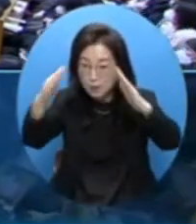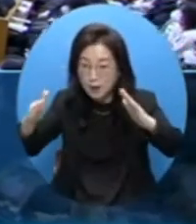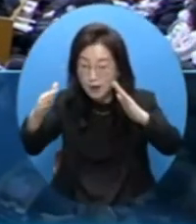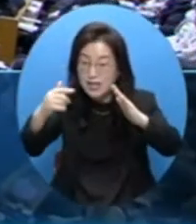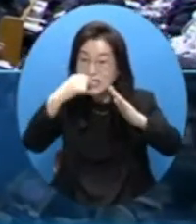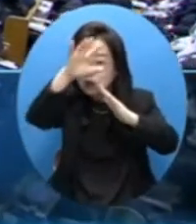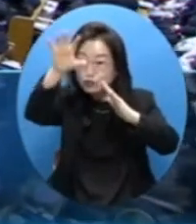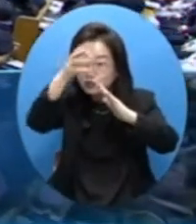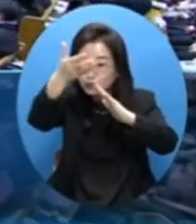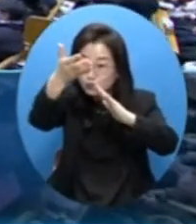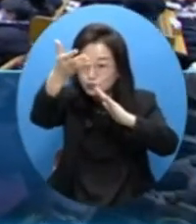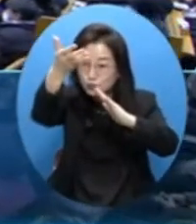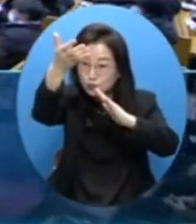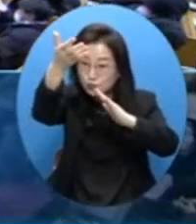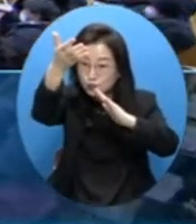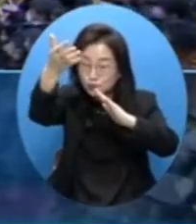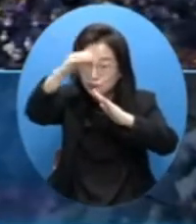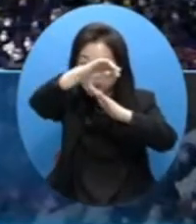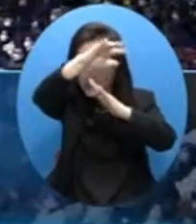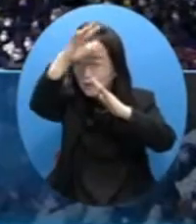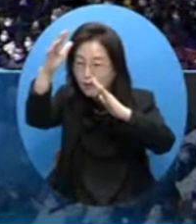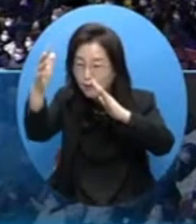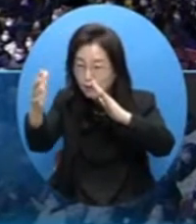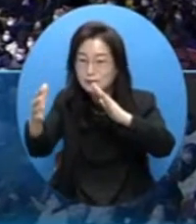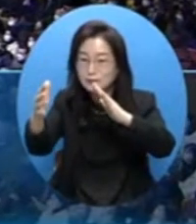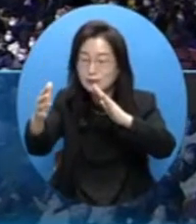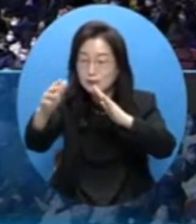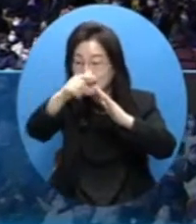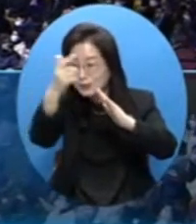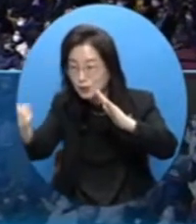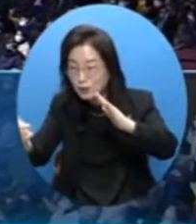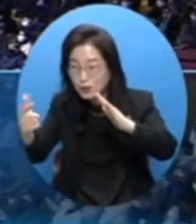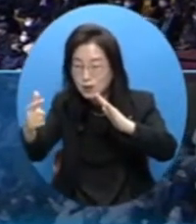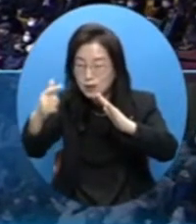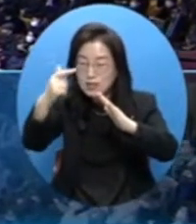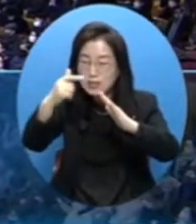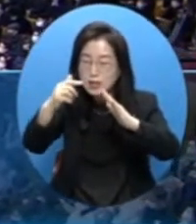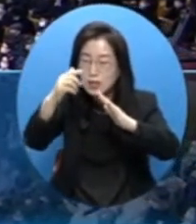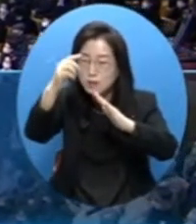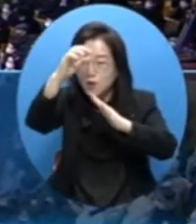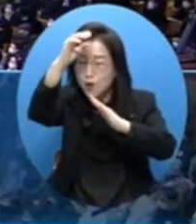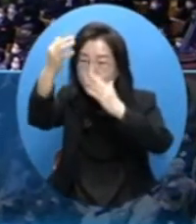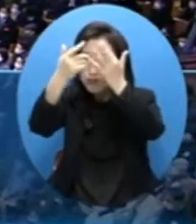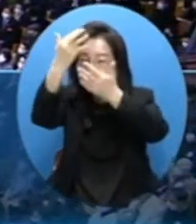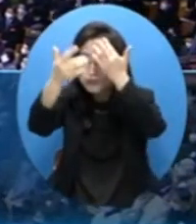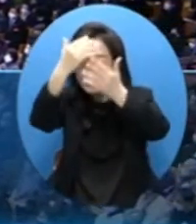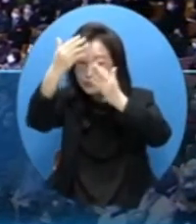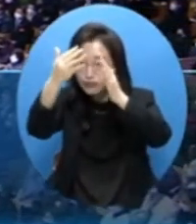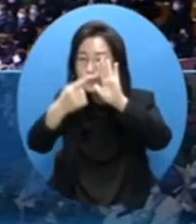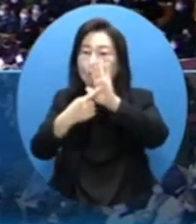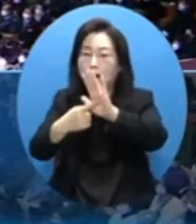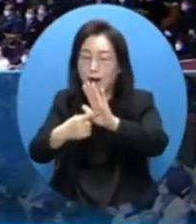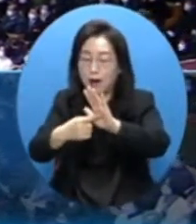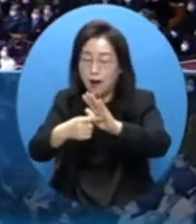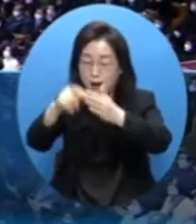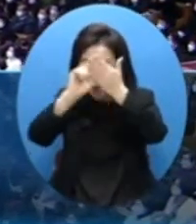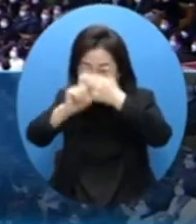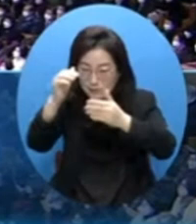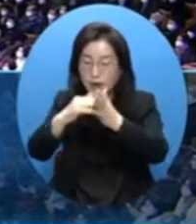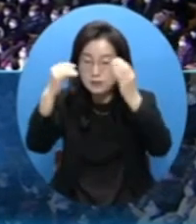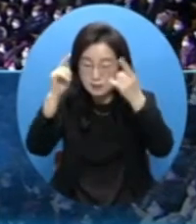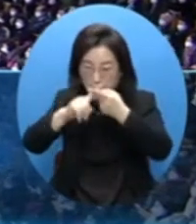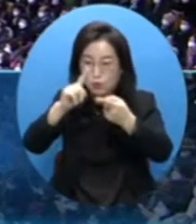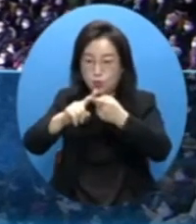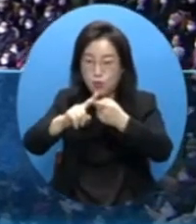구름이 성막 곧 증거의 장막을 덮었고 저녁에 되면 성막에 불 모양 같은 것이 나타나서 아침까지 이르렀을 때 구름이